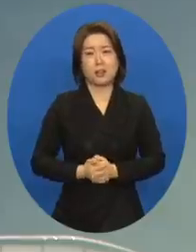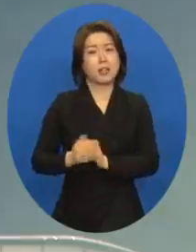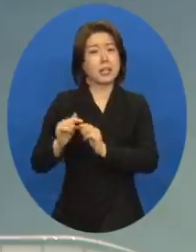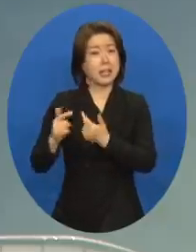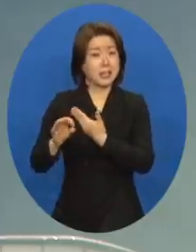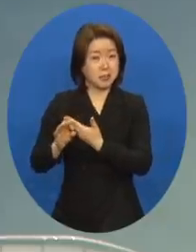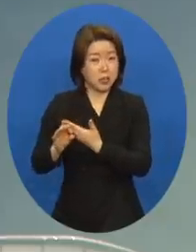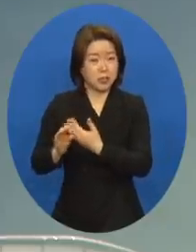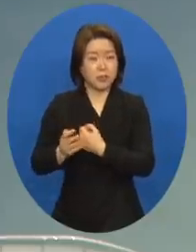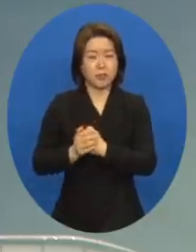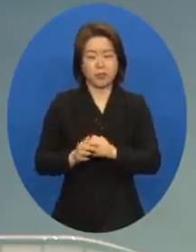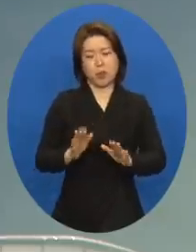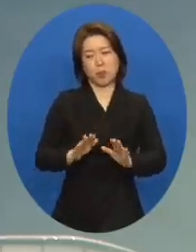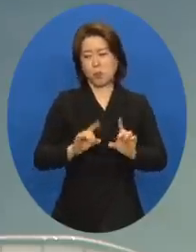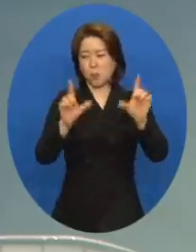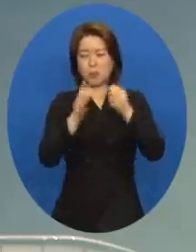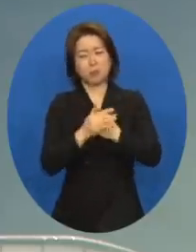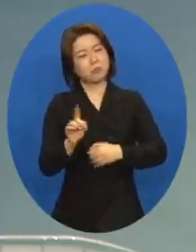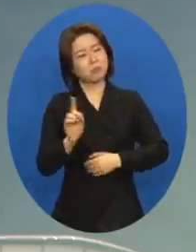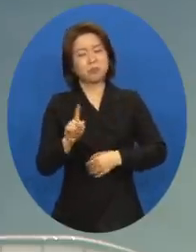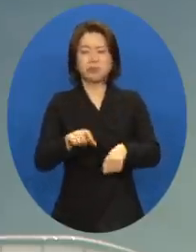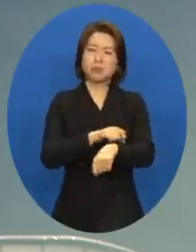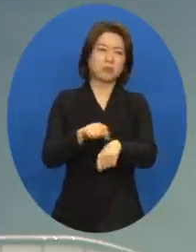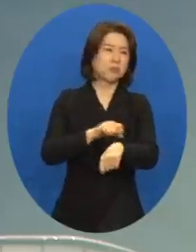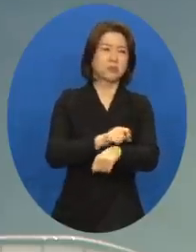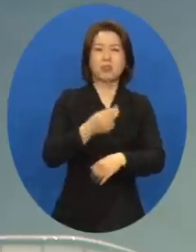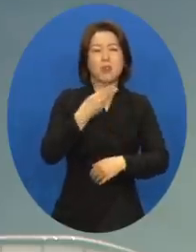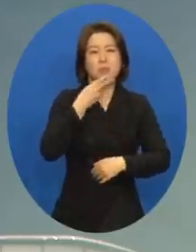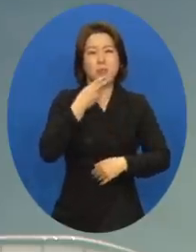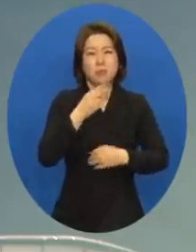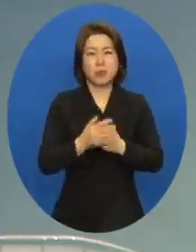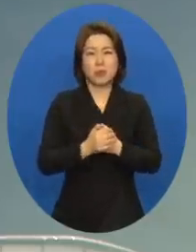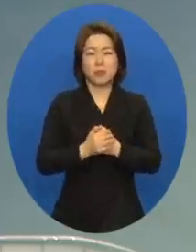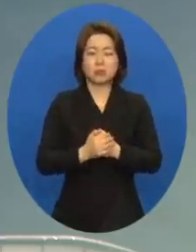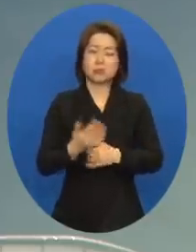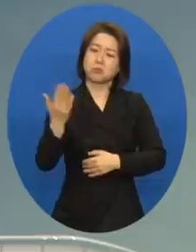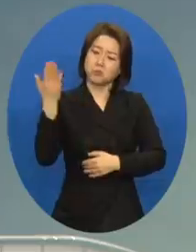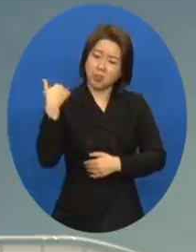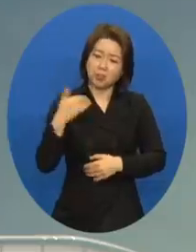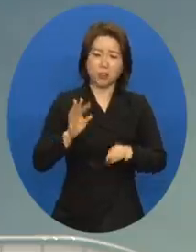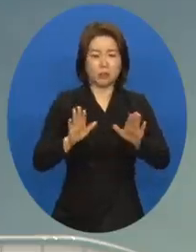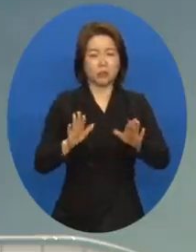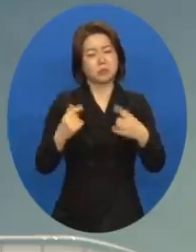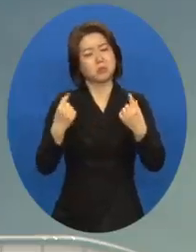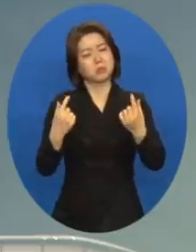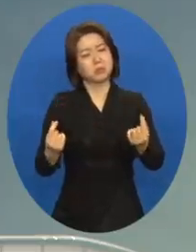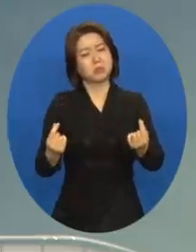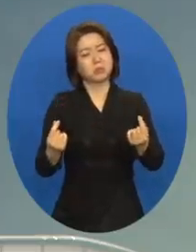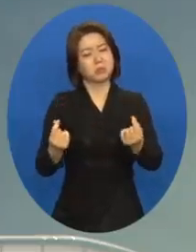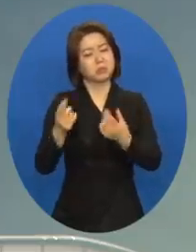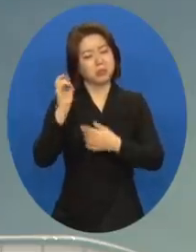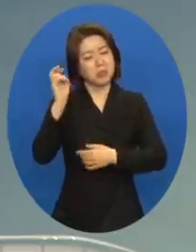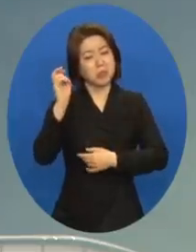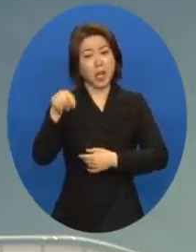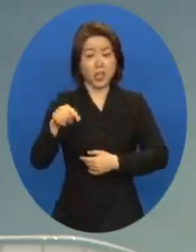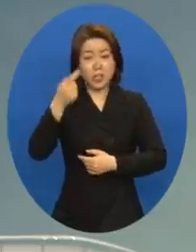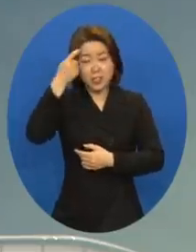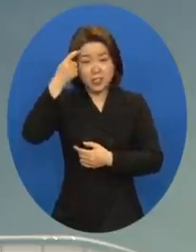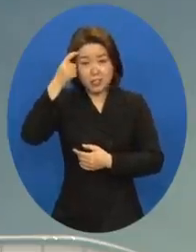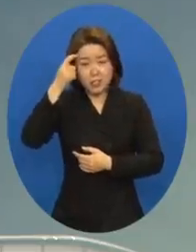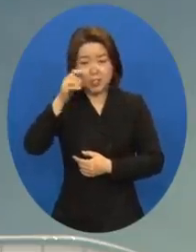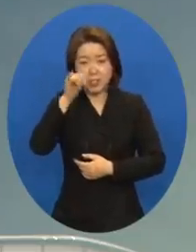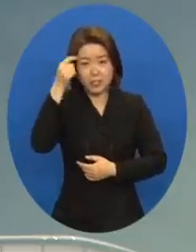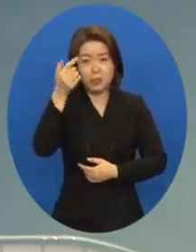아니면 올해라고 뭐 특별할 게 있겠어? 예년과 똑같겠지. 여러분은 지금 어떤 생각을